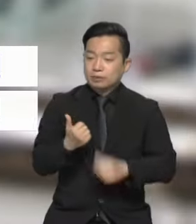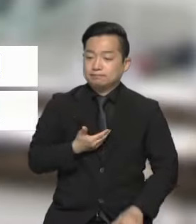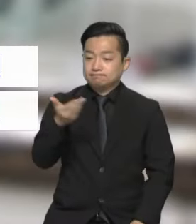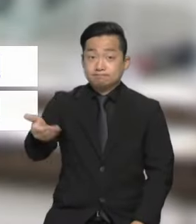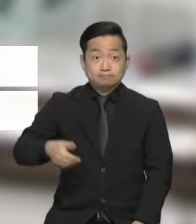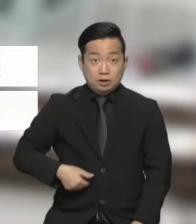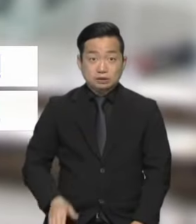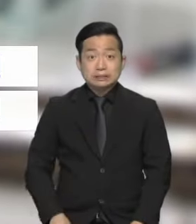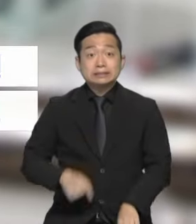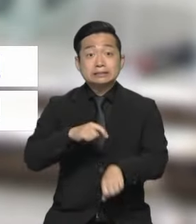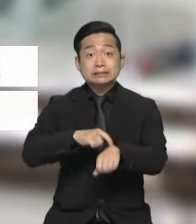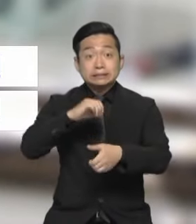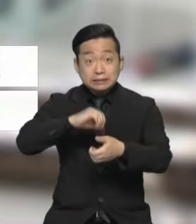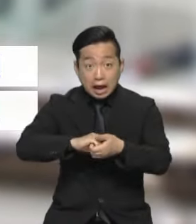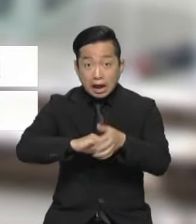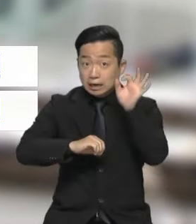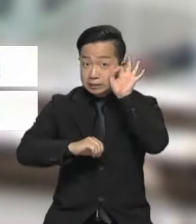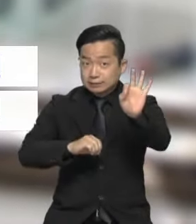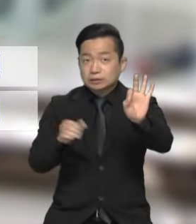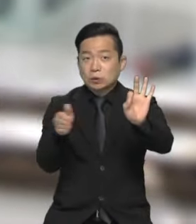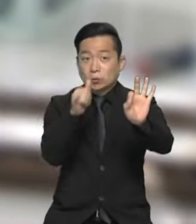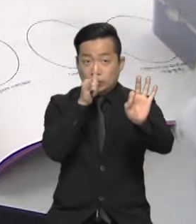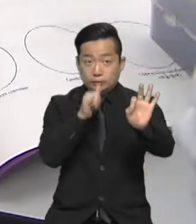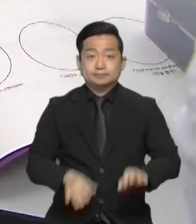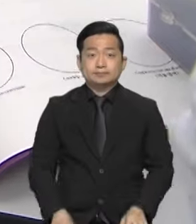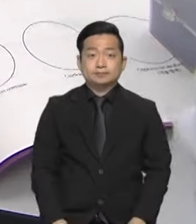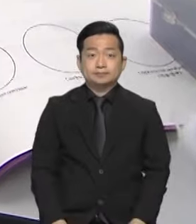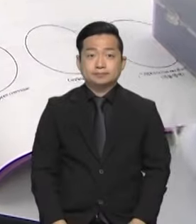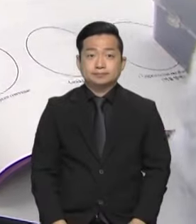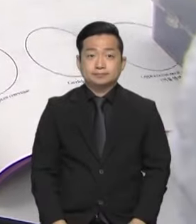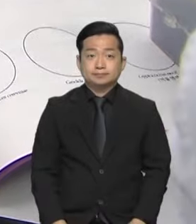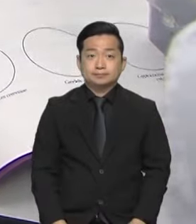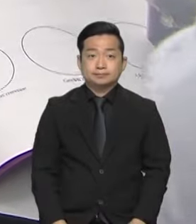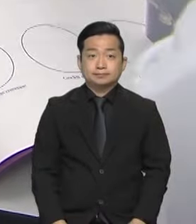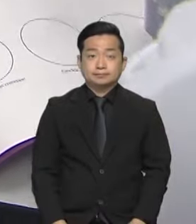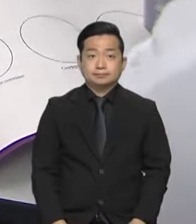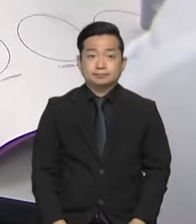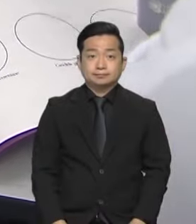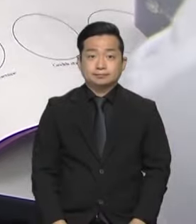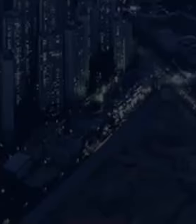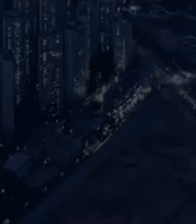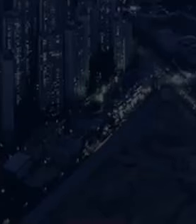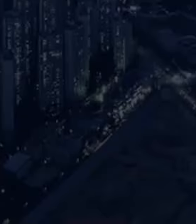하는데 제출 기한은 열흘 정도 남았습니다. SBS 박지현입니다.